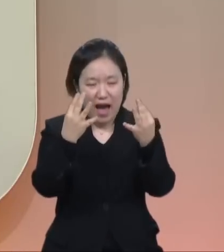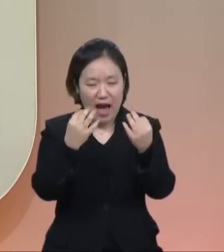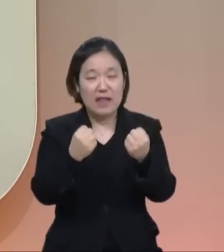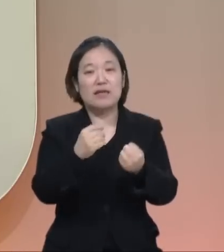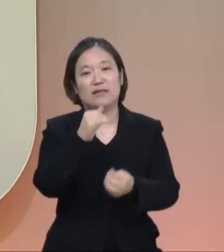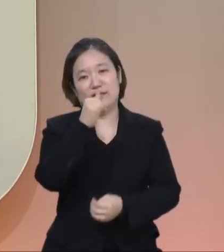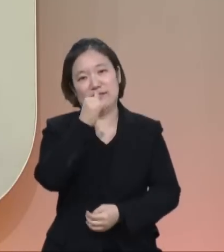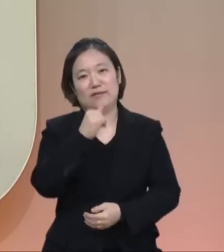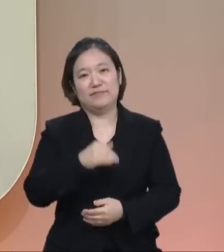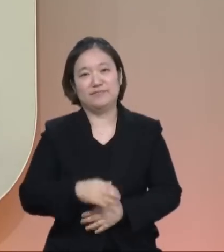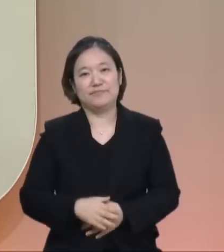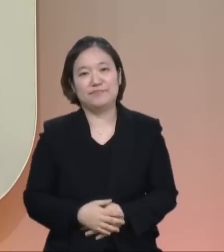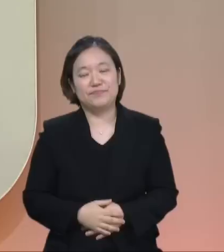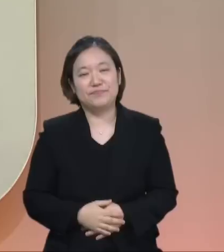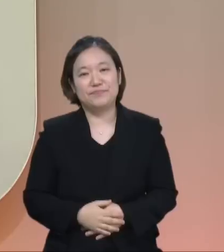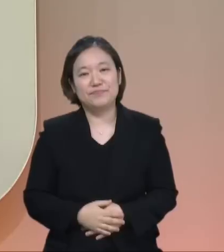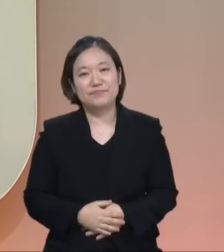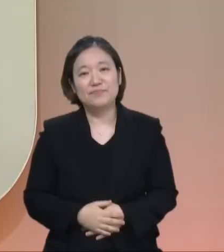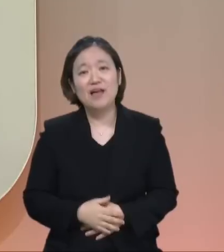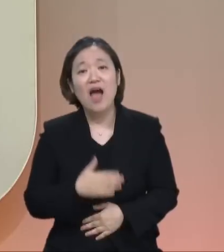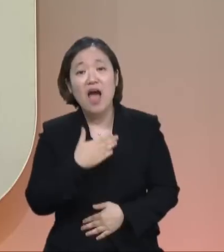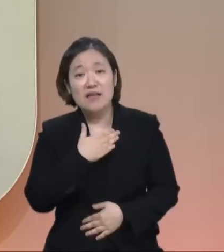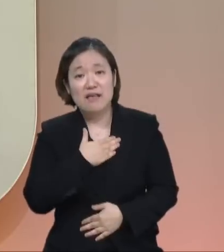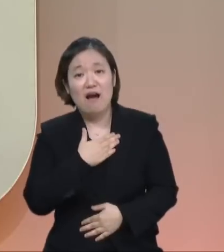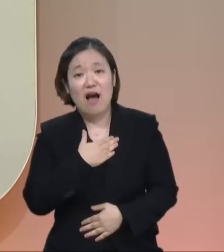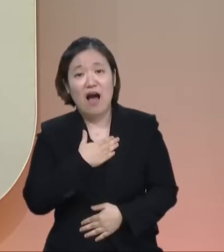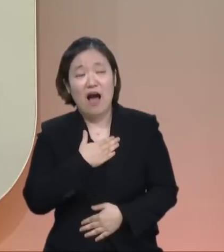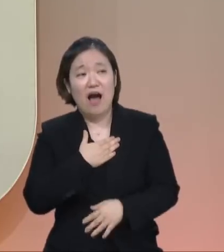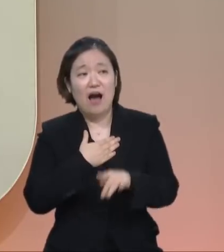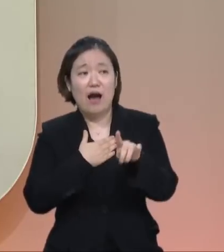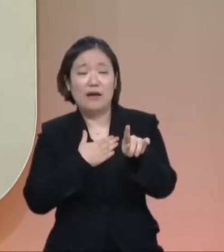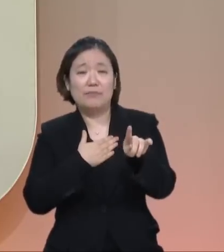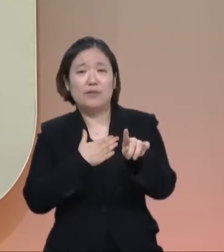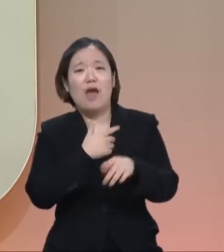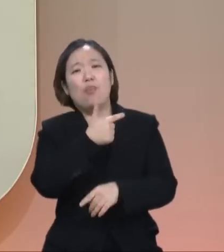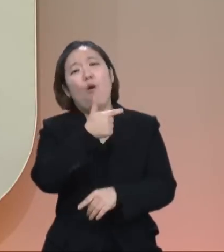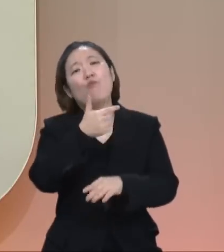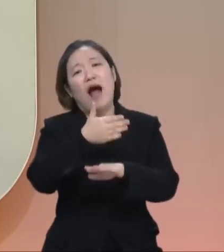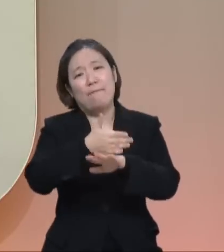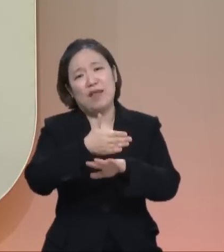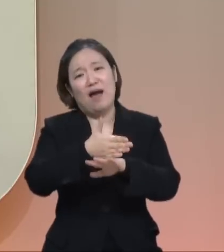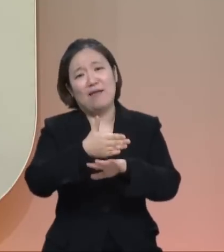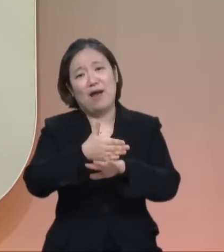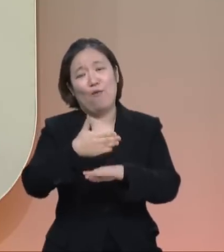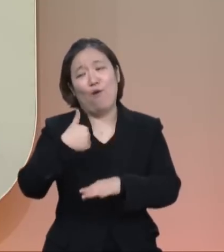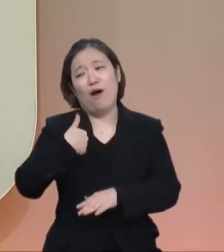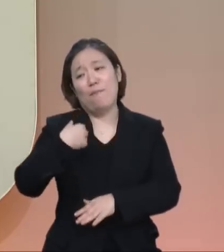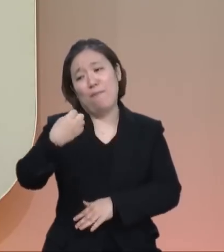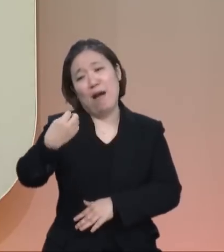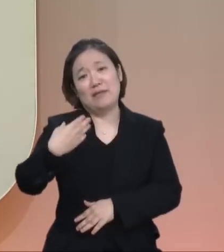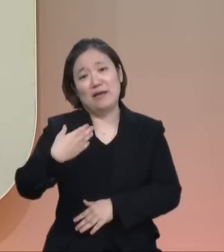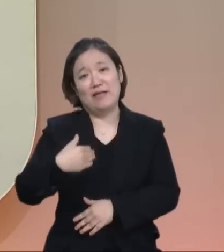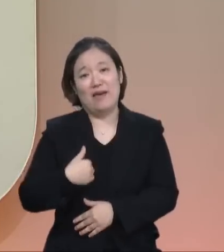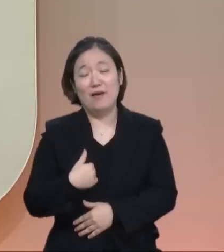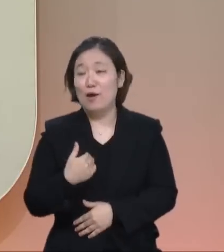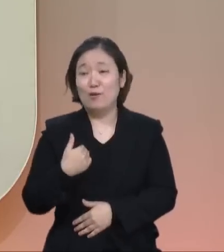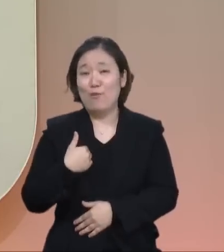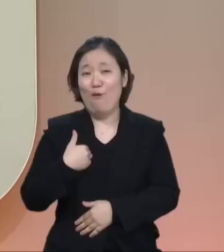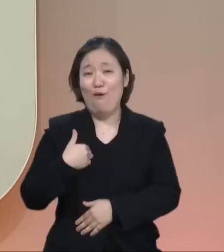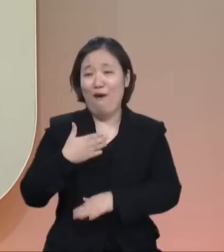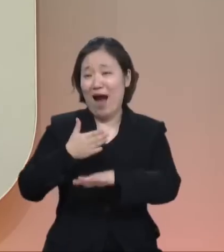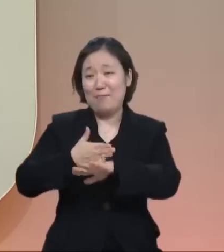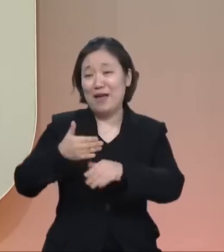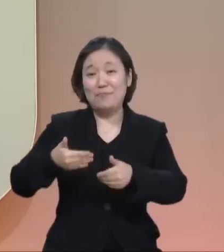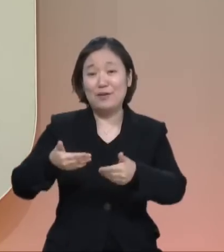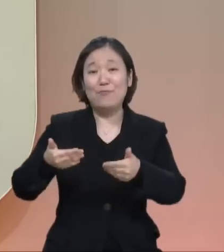많이 늘어나고 있습니다 그래서 제가 그런 분들에게 굉장히 감사 인사를 많이 받아요 근데 뭐 저한테 감사할게 있나요